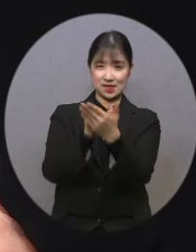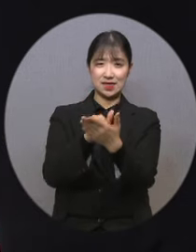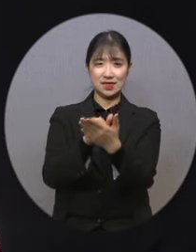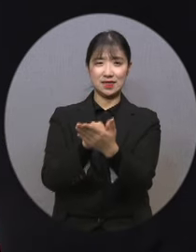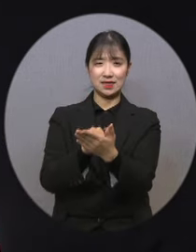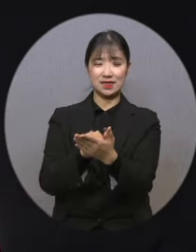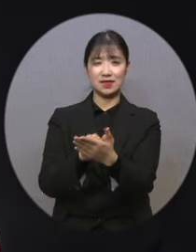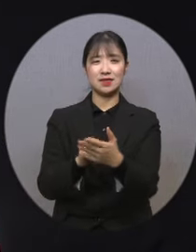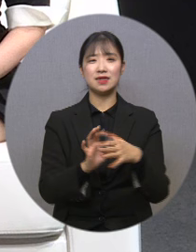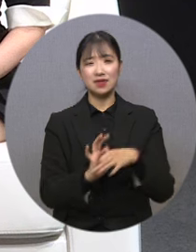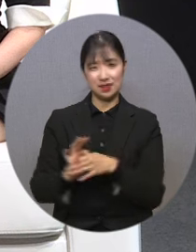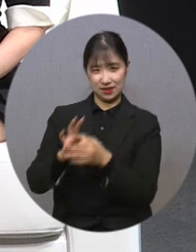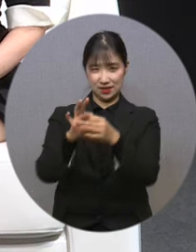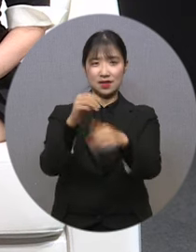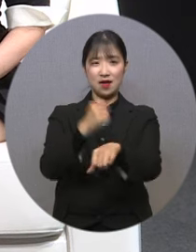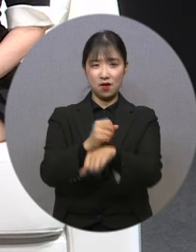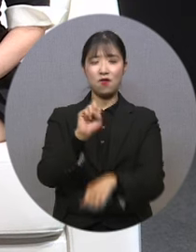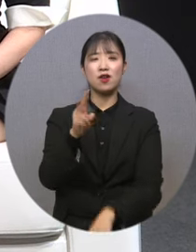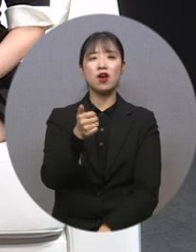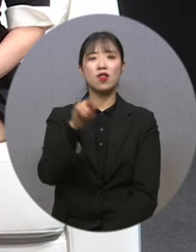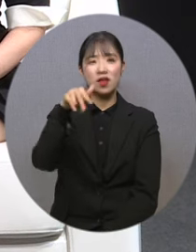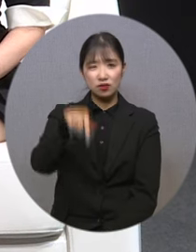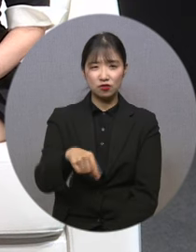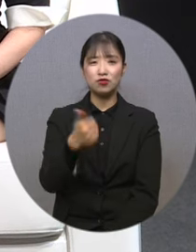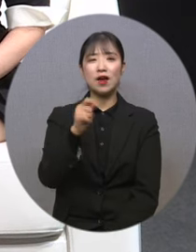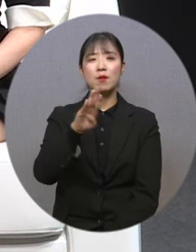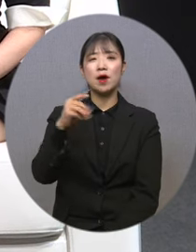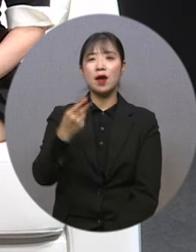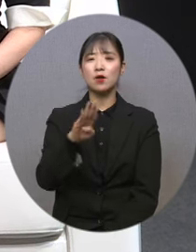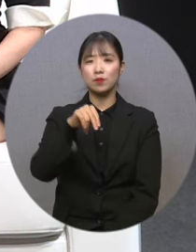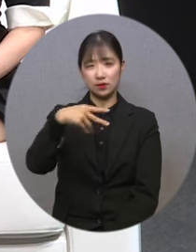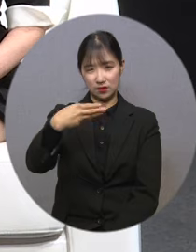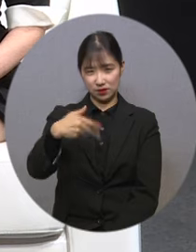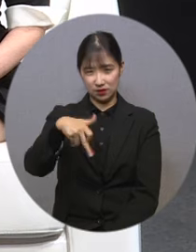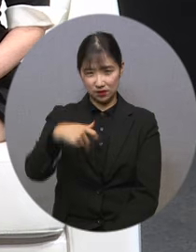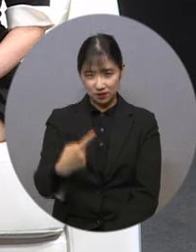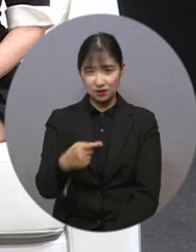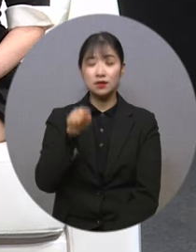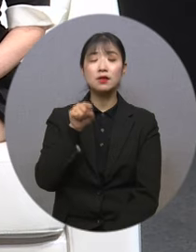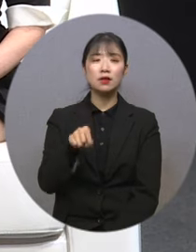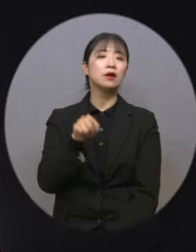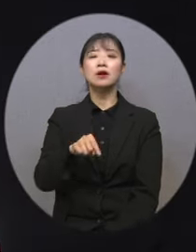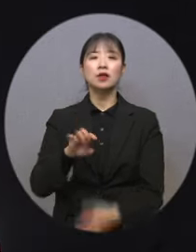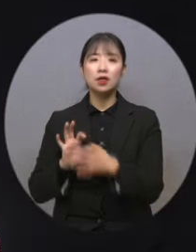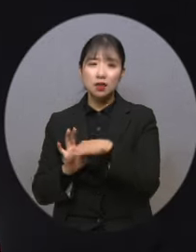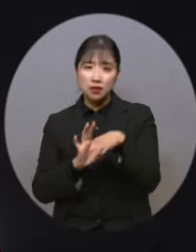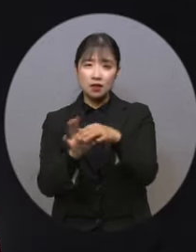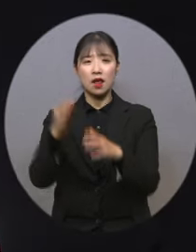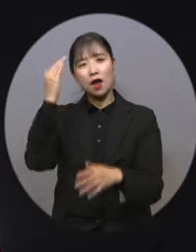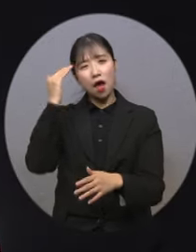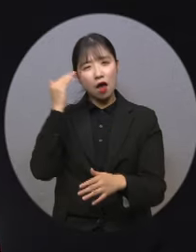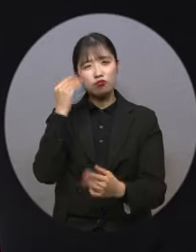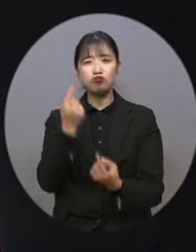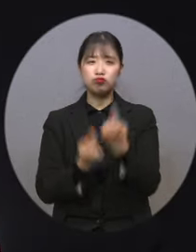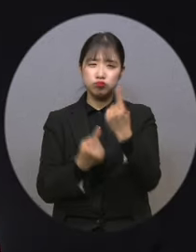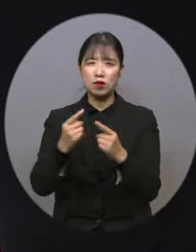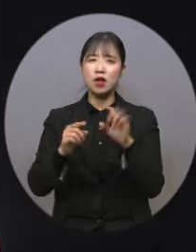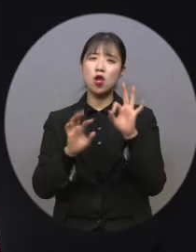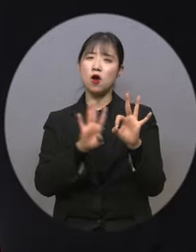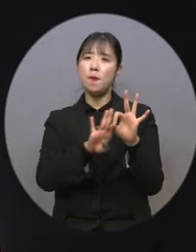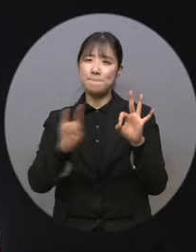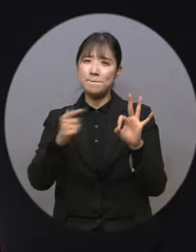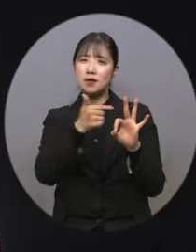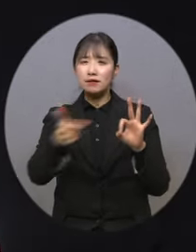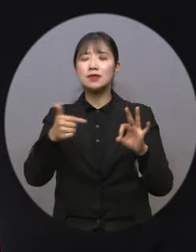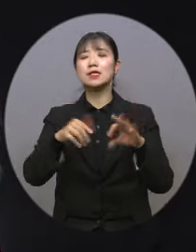까지 해안선 저 연해주 합으로 벗었고 어 거기 잡자 루민 후 그 연해주 일대 우리나라 고단열 배컴 땅을